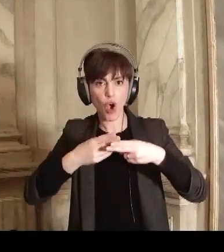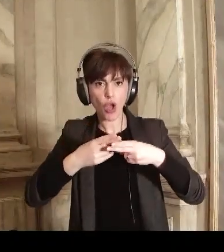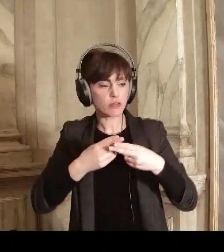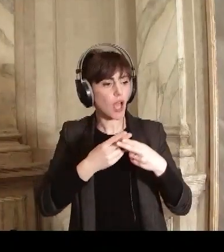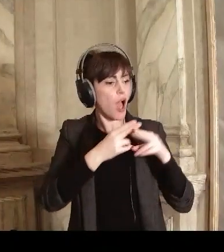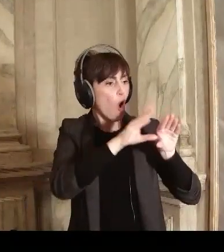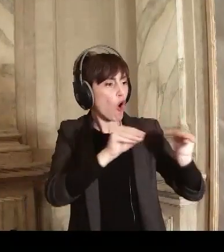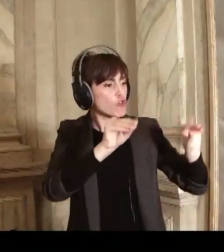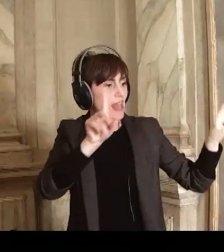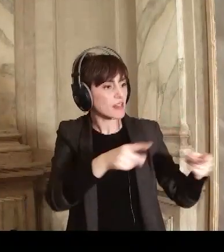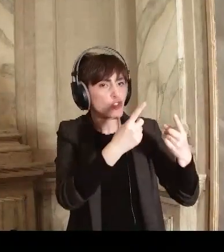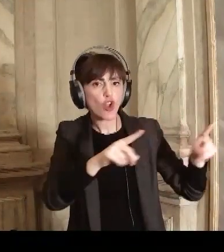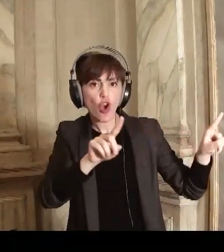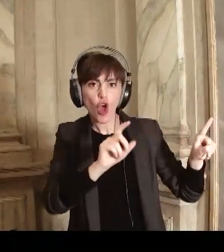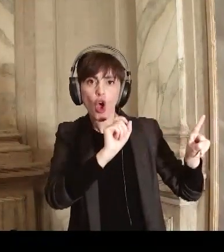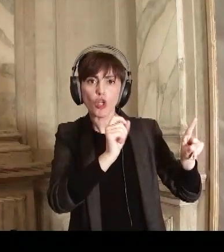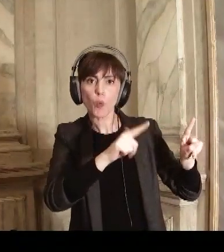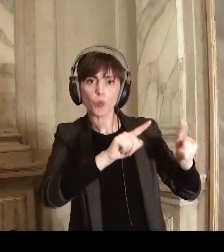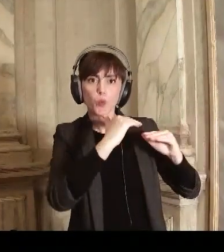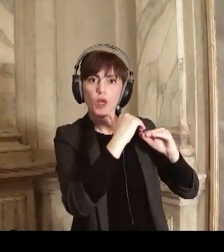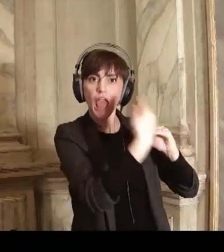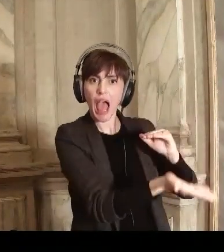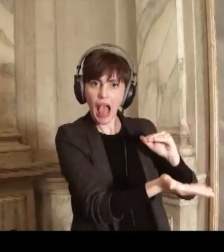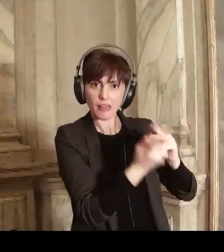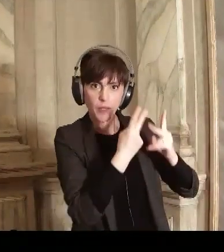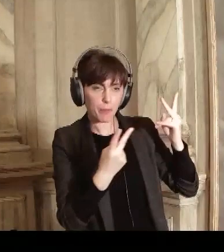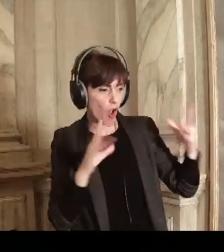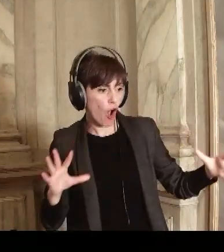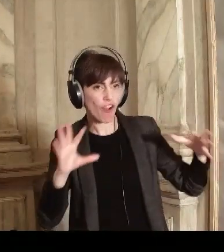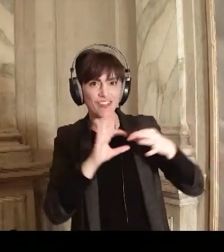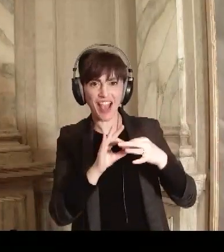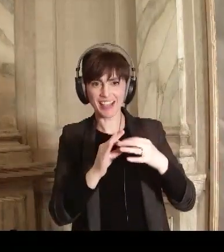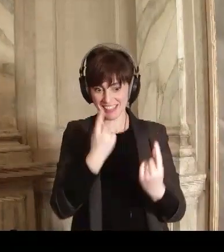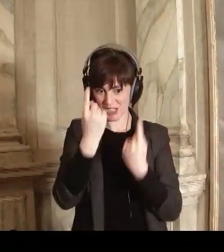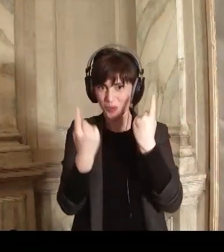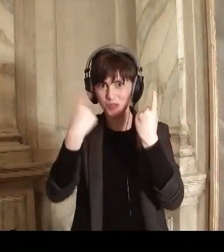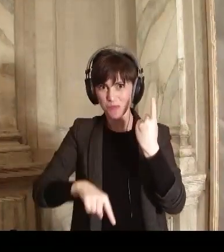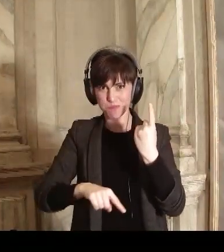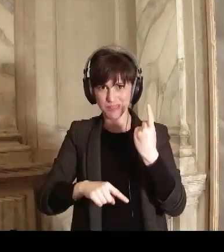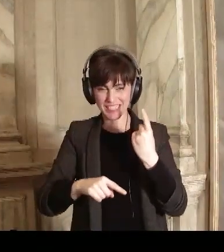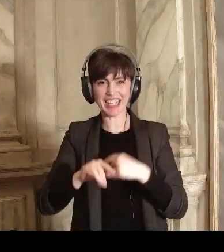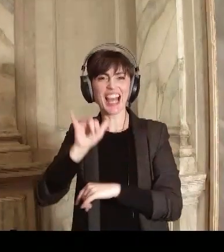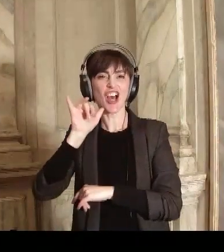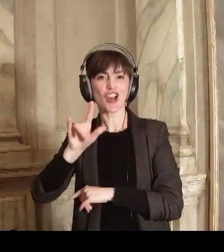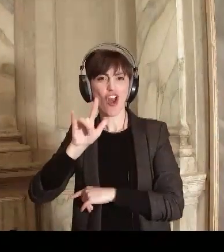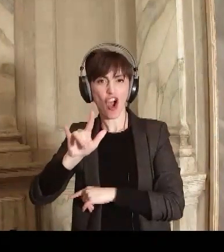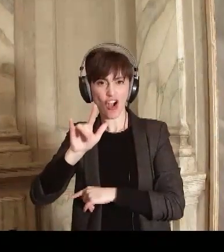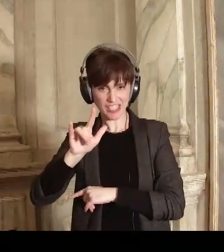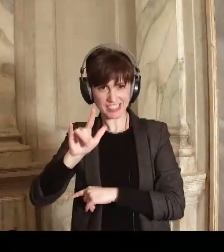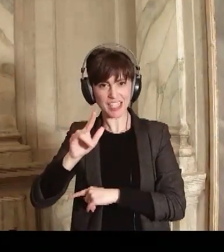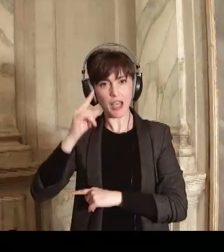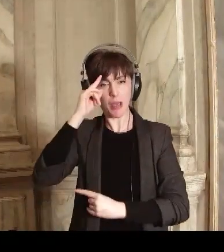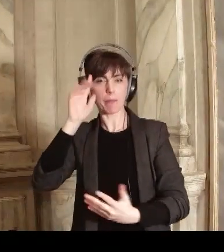caso è il rock psichedelico e progressivo degli anni 70. La sezione Sound